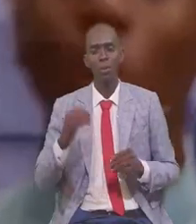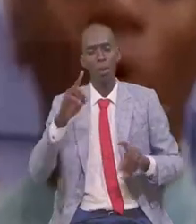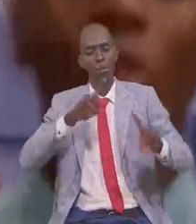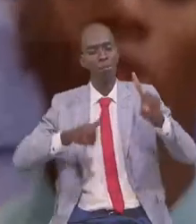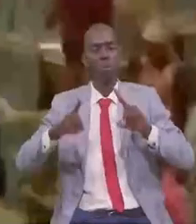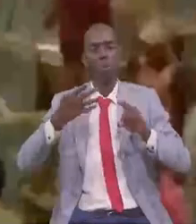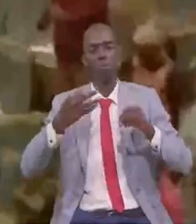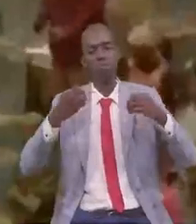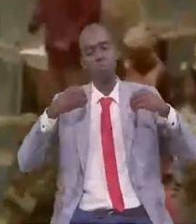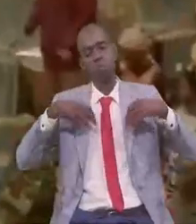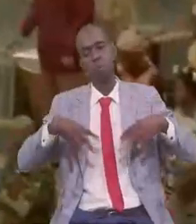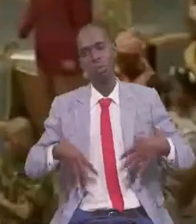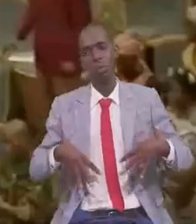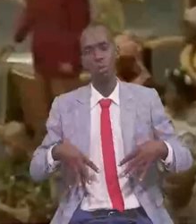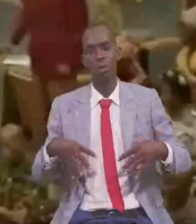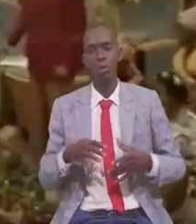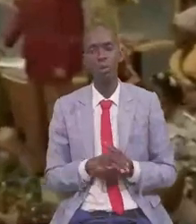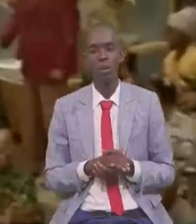découragement.